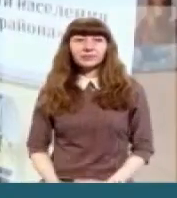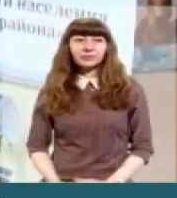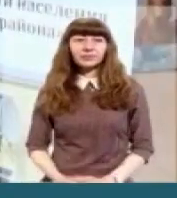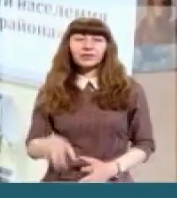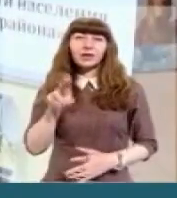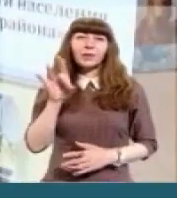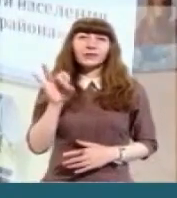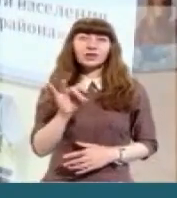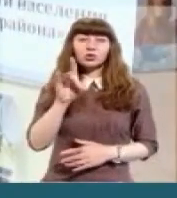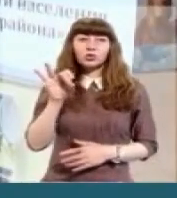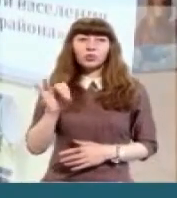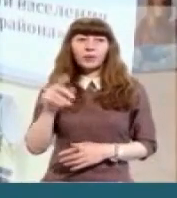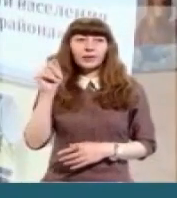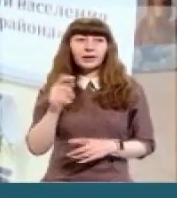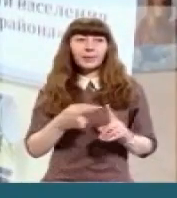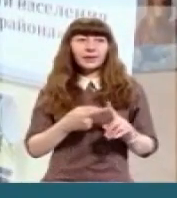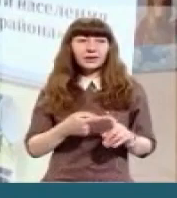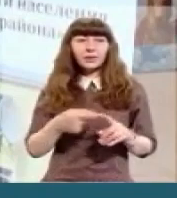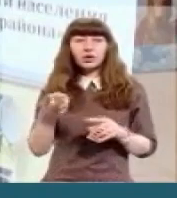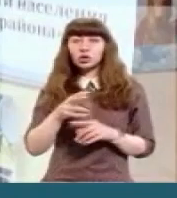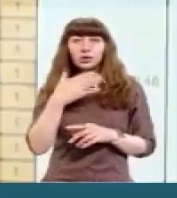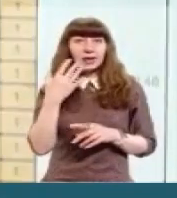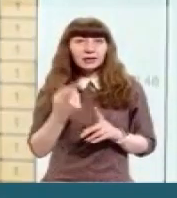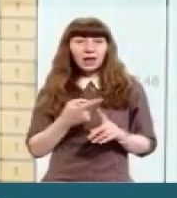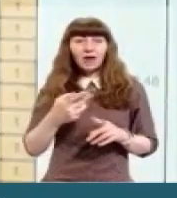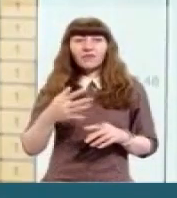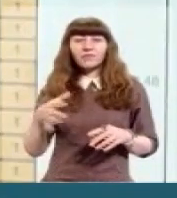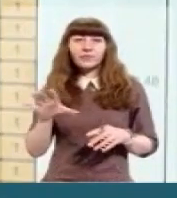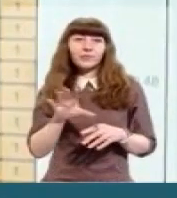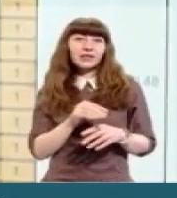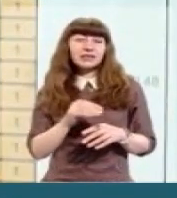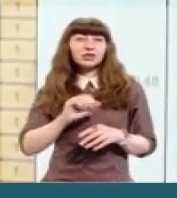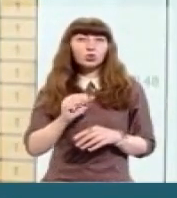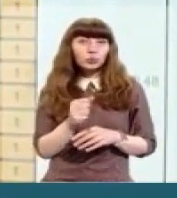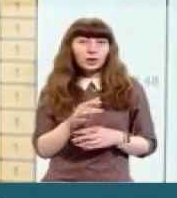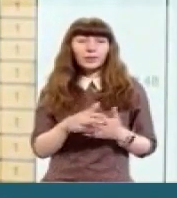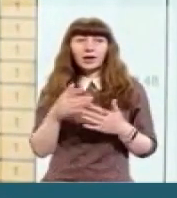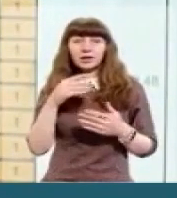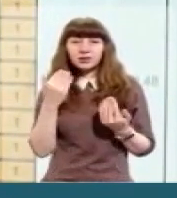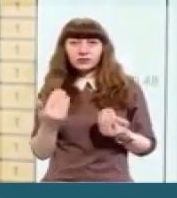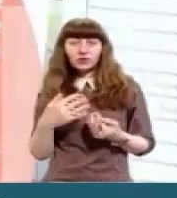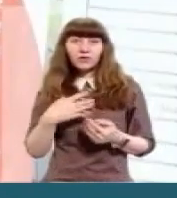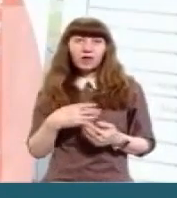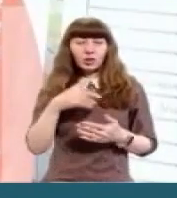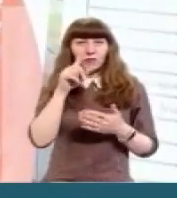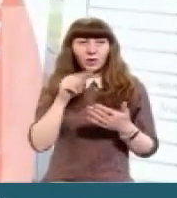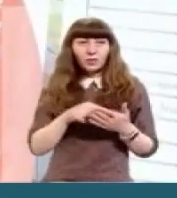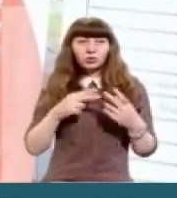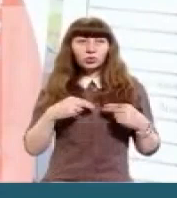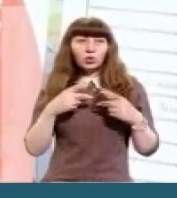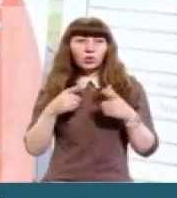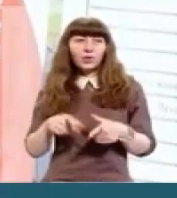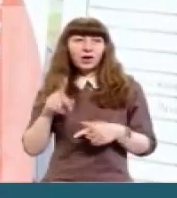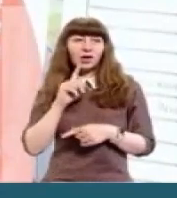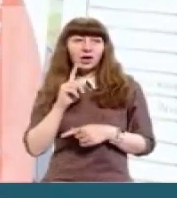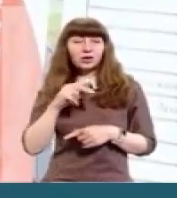Дамир Жусупов прибыл на ярмарку в числе первых. Пришел не один, а вместе с однокурсниками. Молодые люди уже сегодня озадачены вопросом трудоустройства. Пока